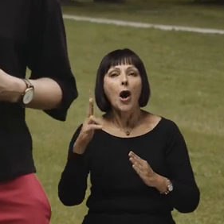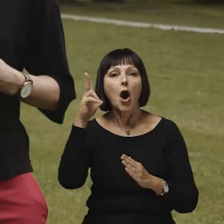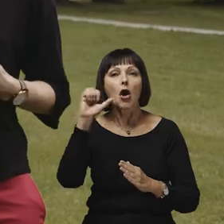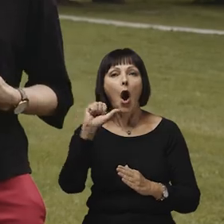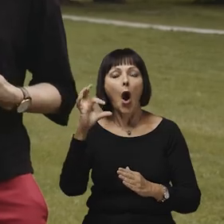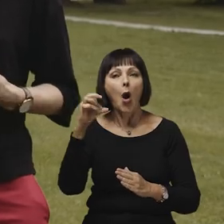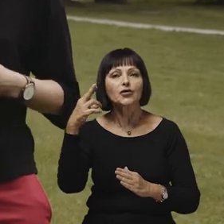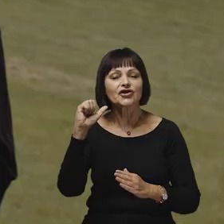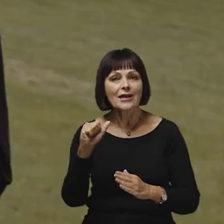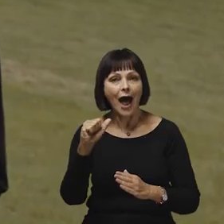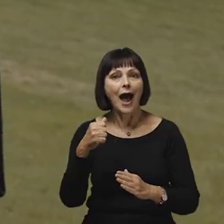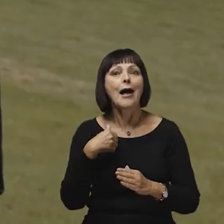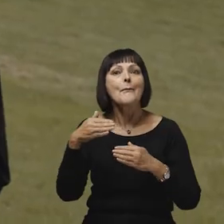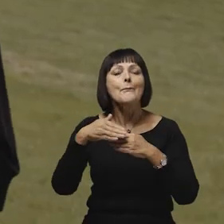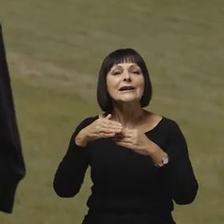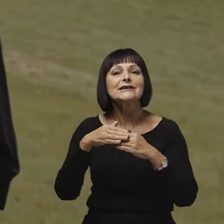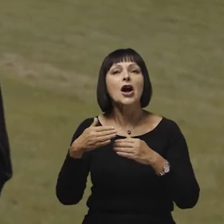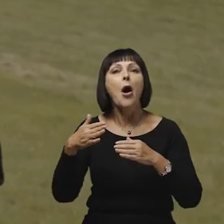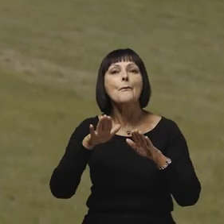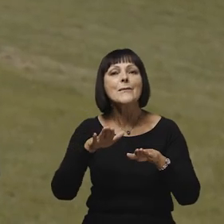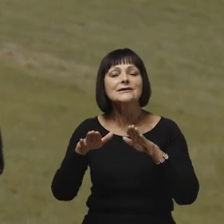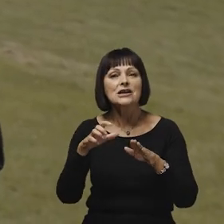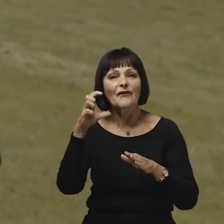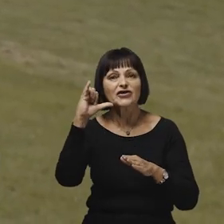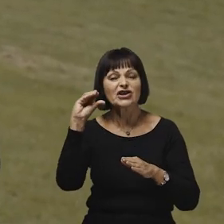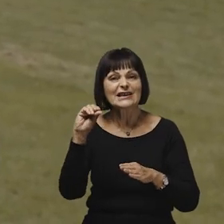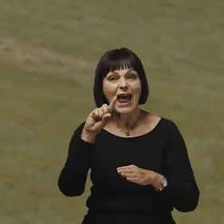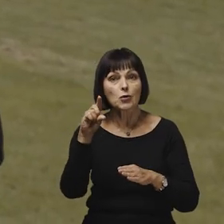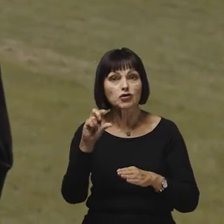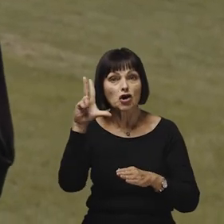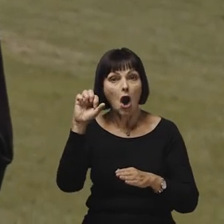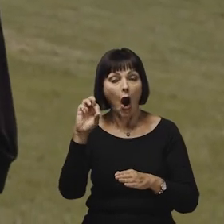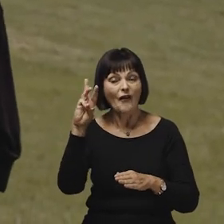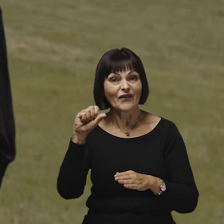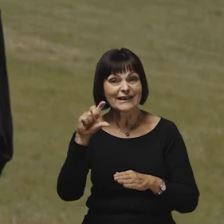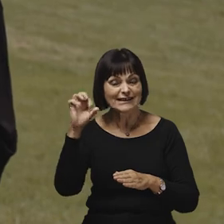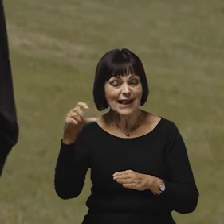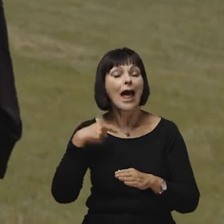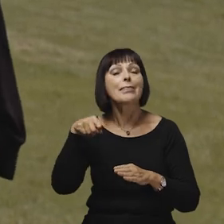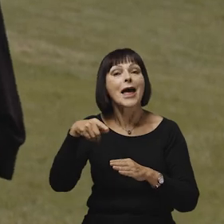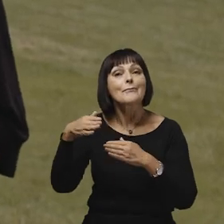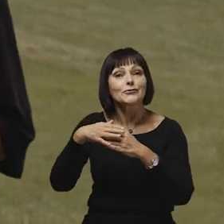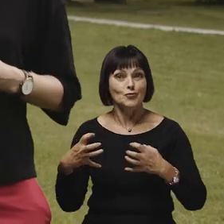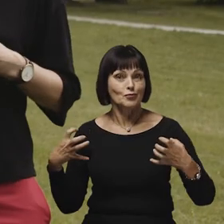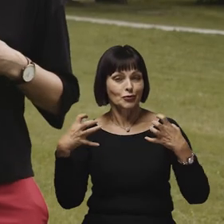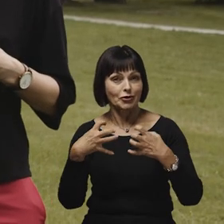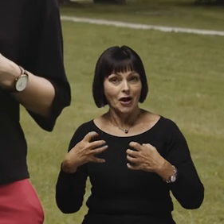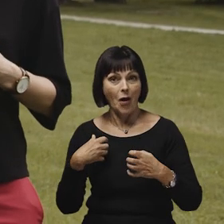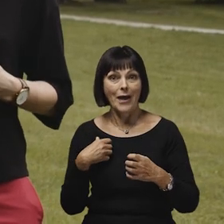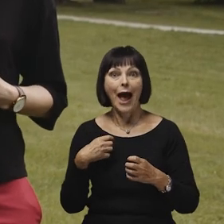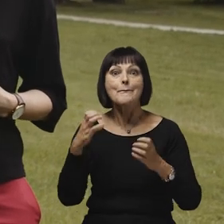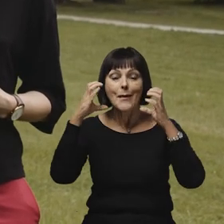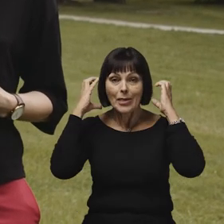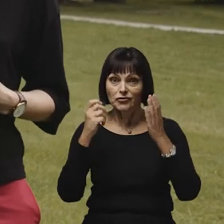Dolinie Białej Dunajcowej. Dworek z widokiem na Ostańce Skalne, tworzące dziś rezerwat przyrody Skamieniałe Miasto.